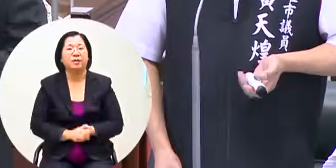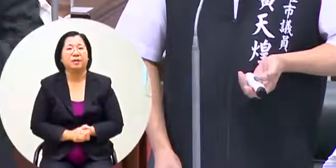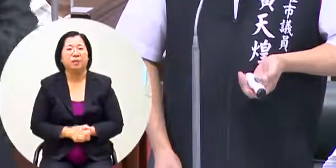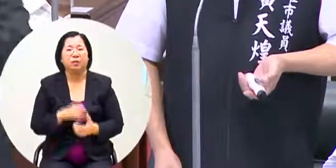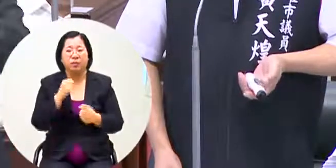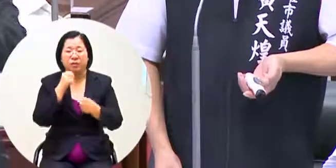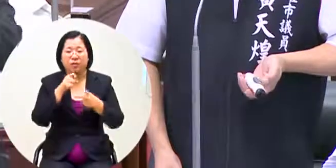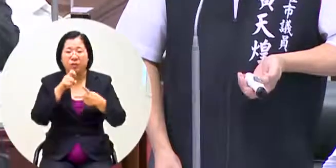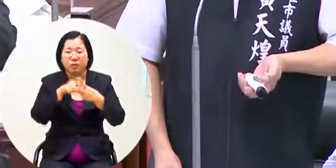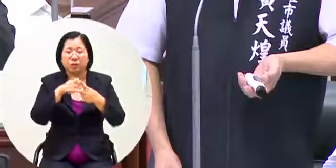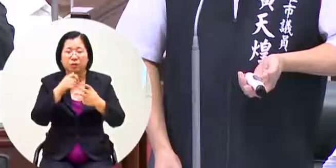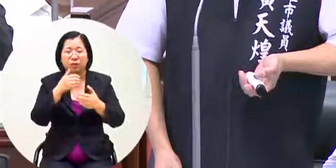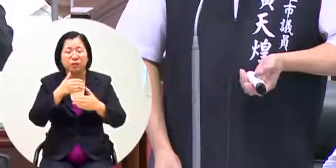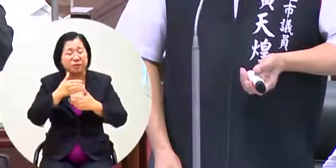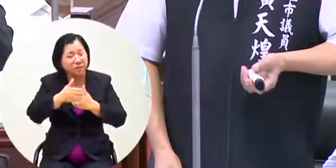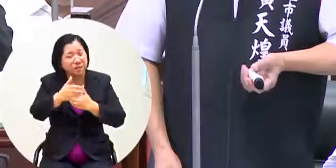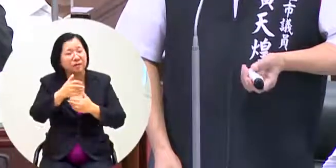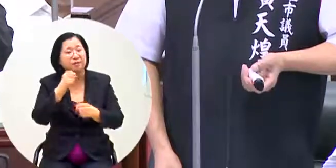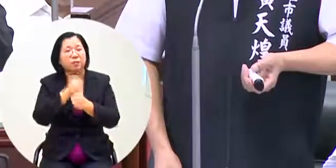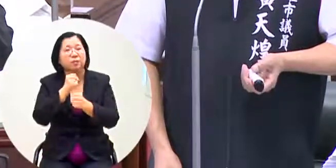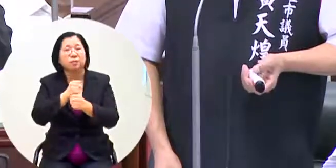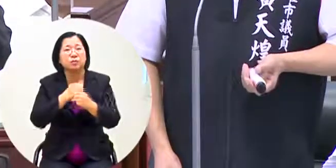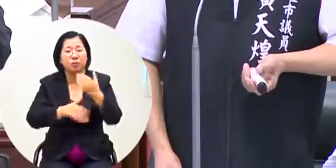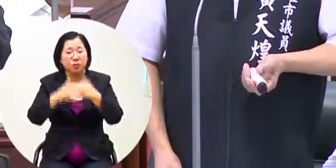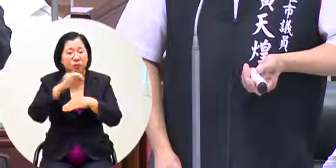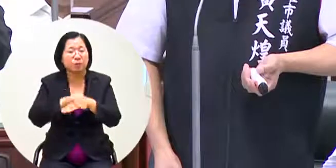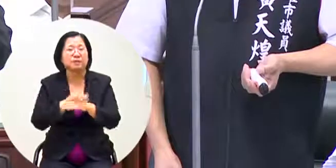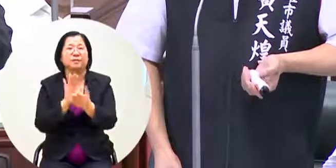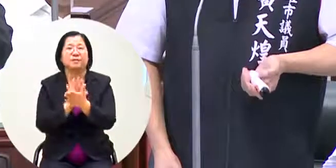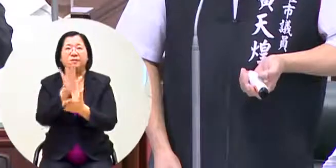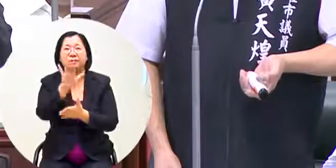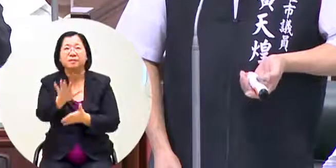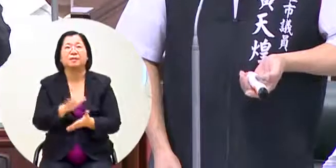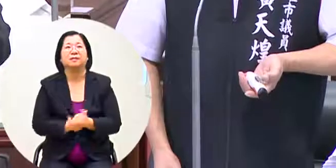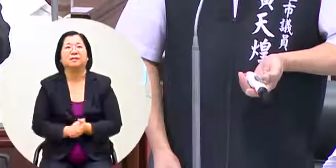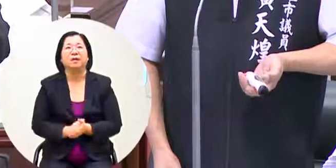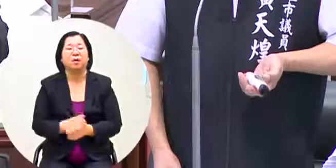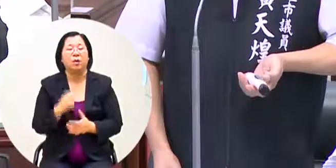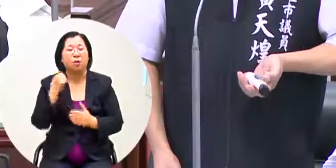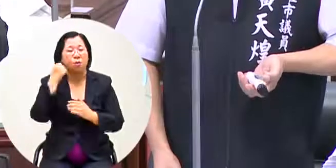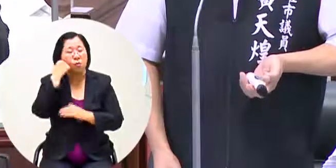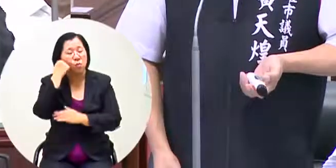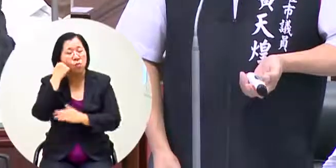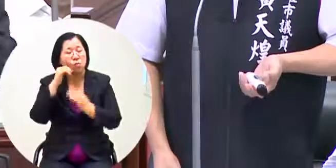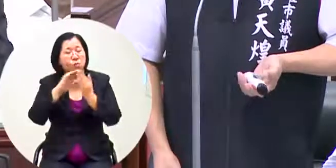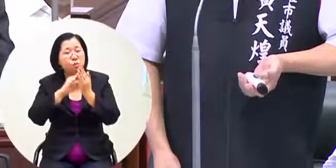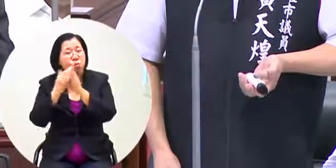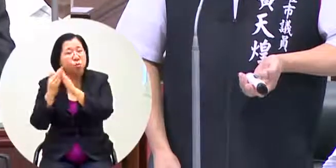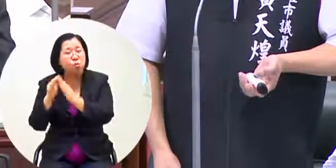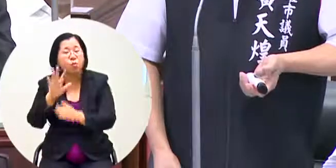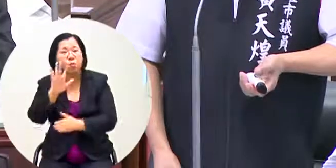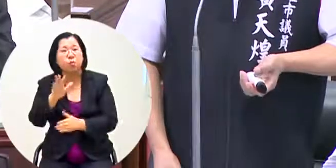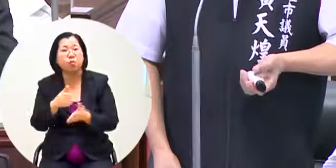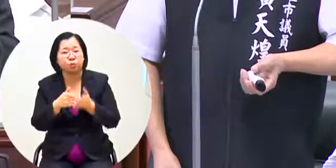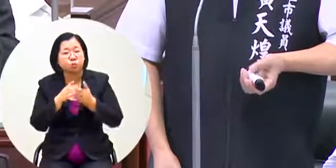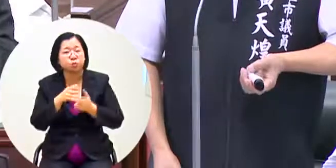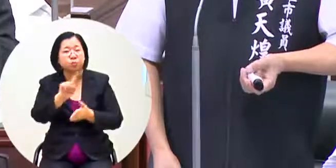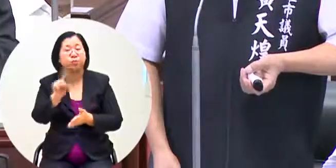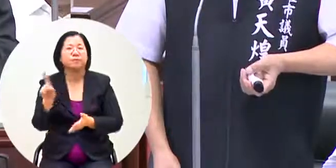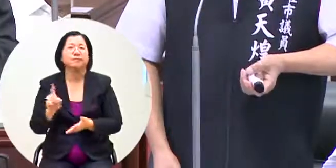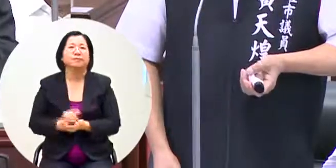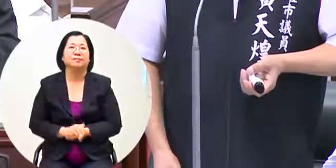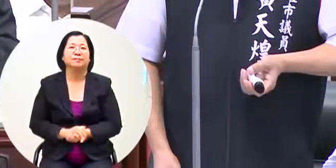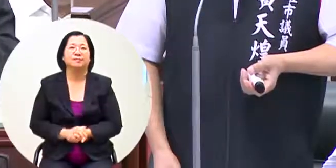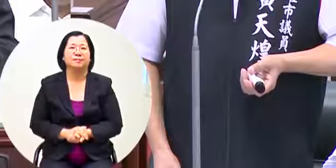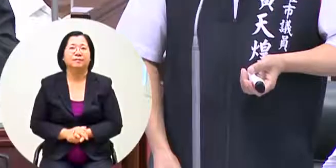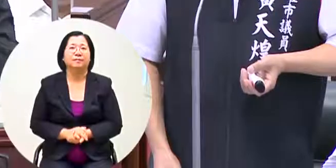个旁边有这些住户的需求嘛，这个需求怎么样有效的啊、